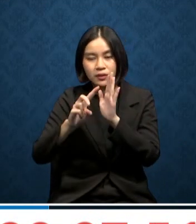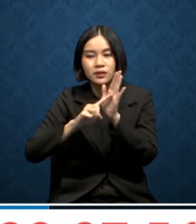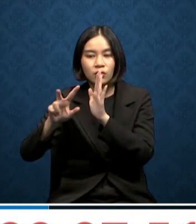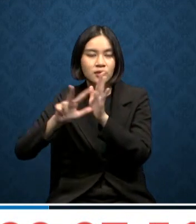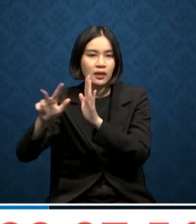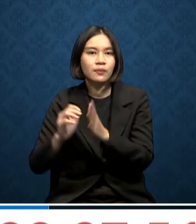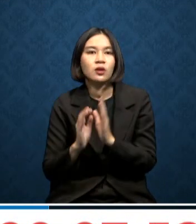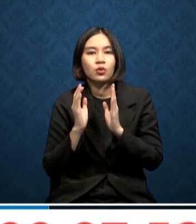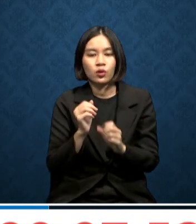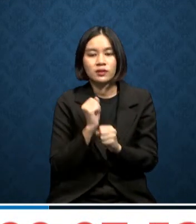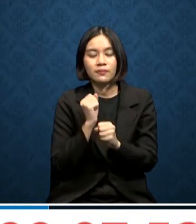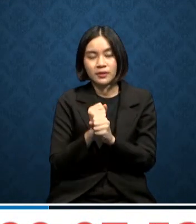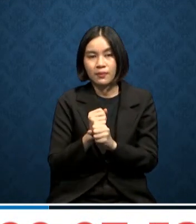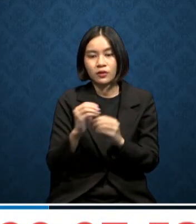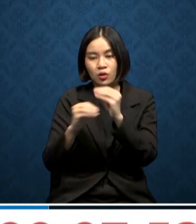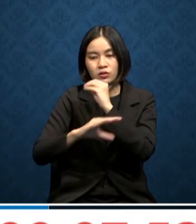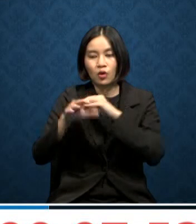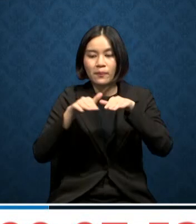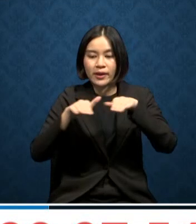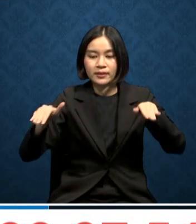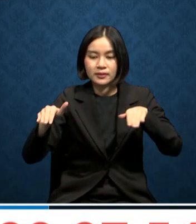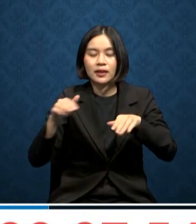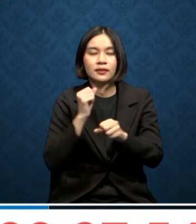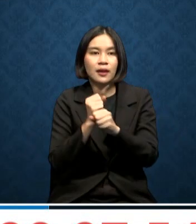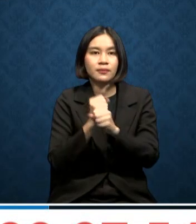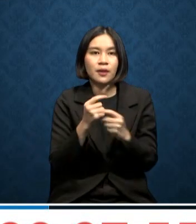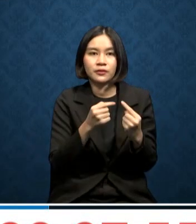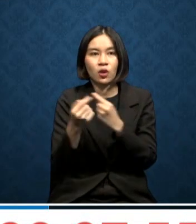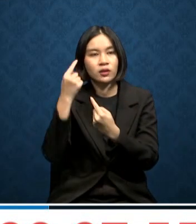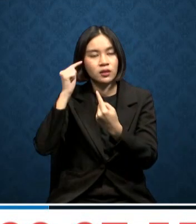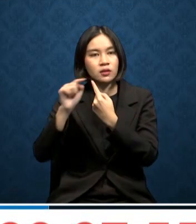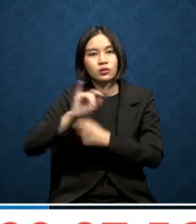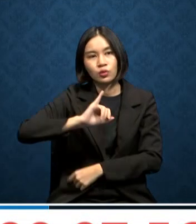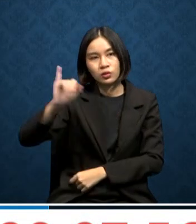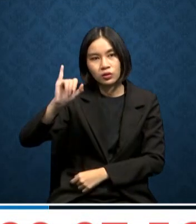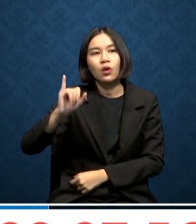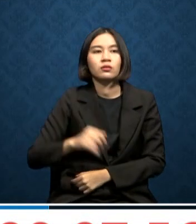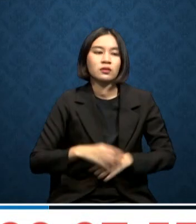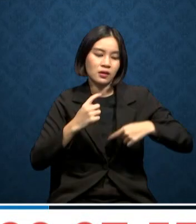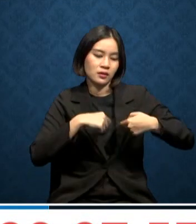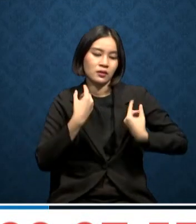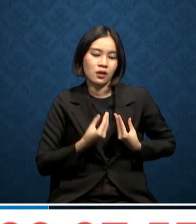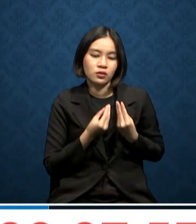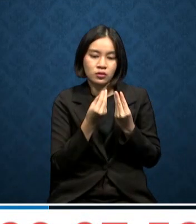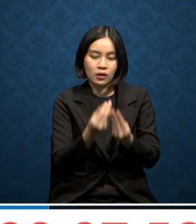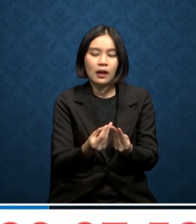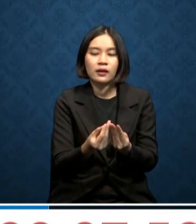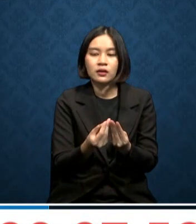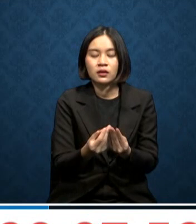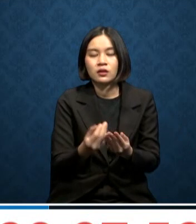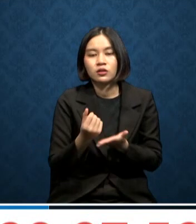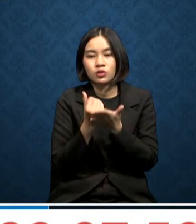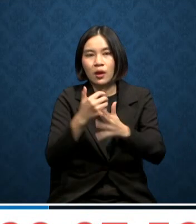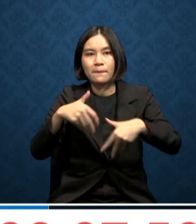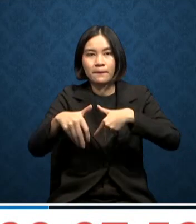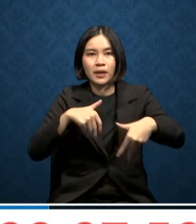ยผมและพนดังส.ช. จะได้รษามารถฐานนี้และปิัตหนาที่โยยืดถอความถูกต้องและคเชื้สระเป็ทพขปยอั และ พัด